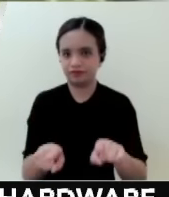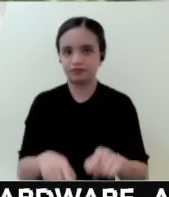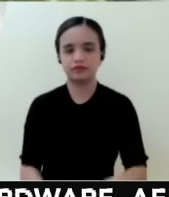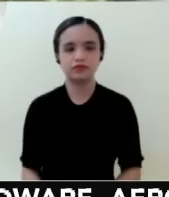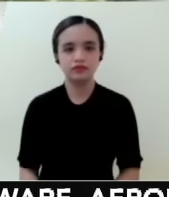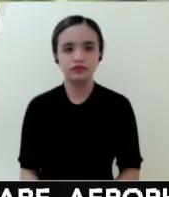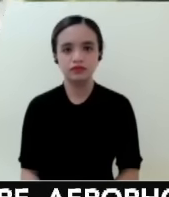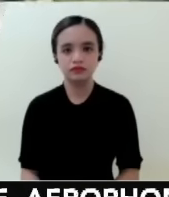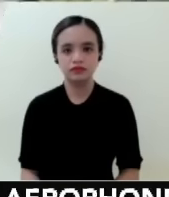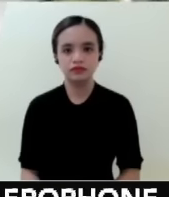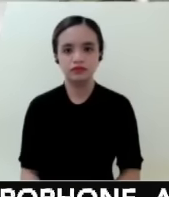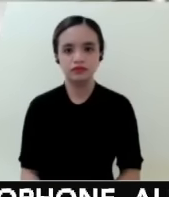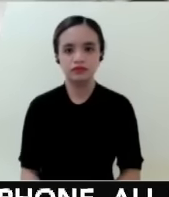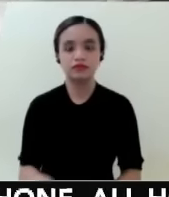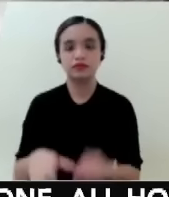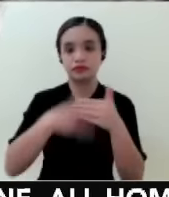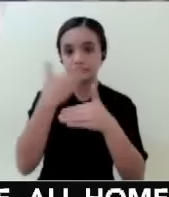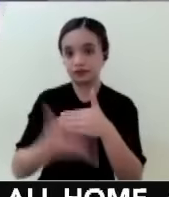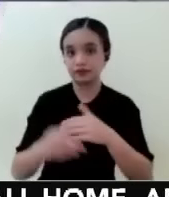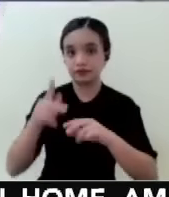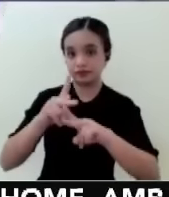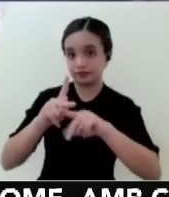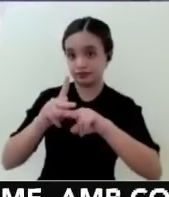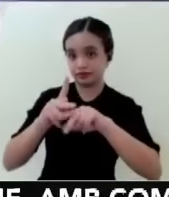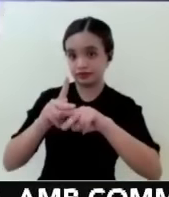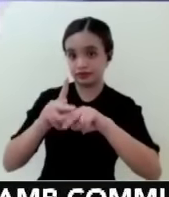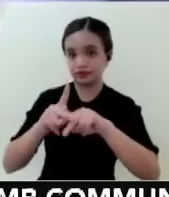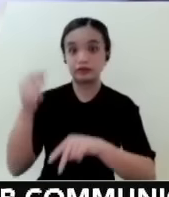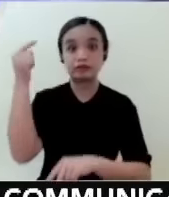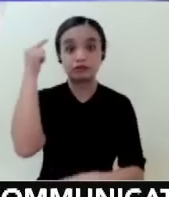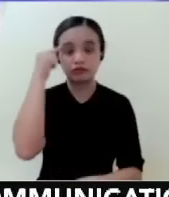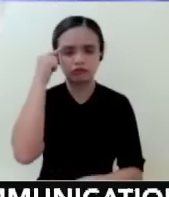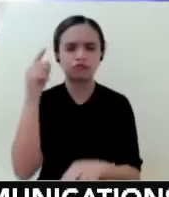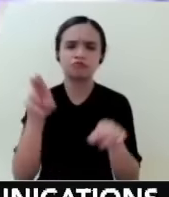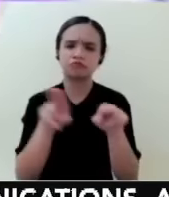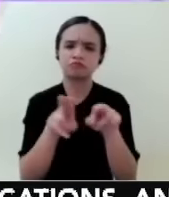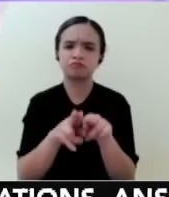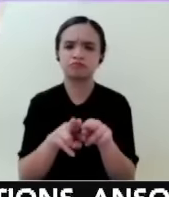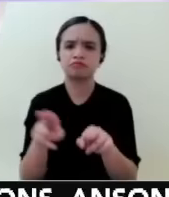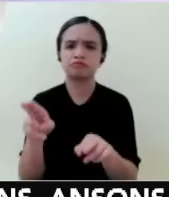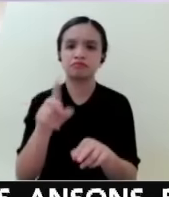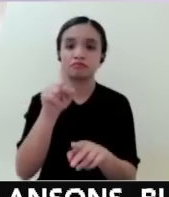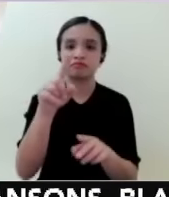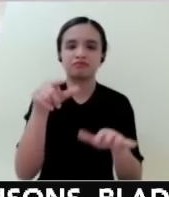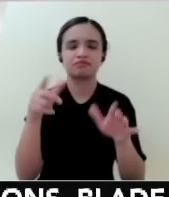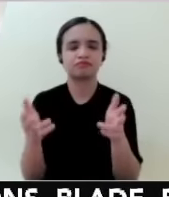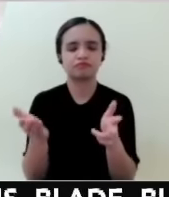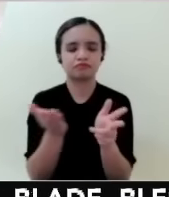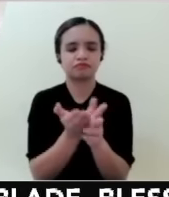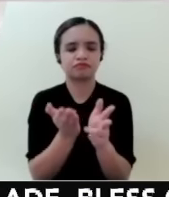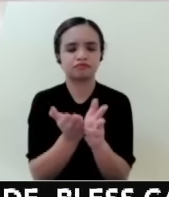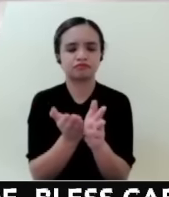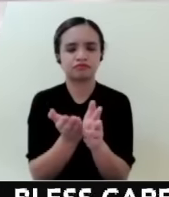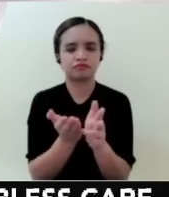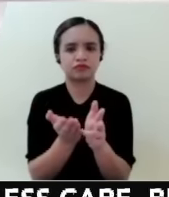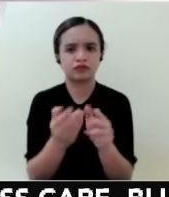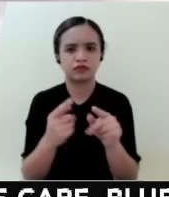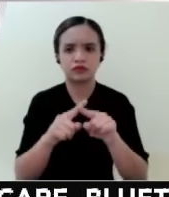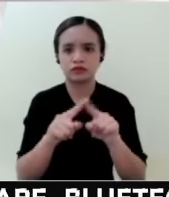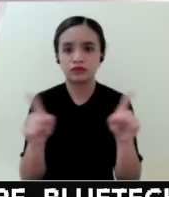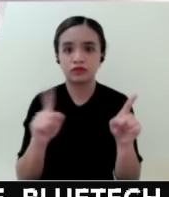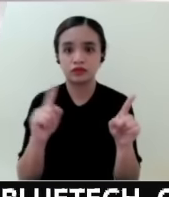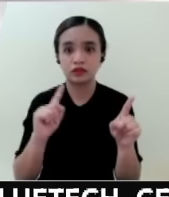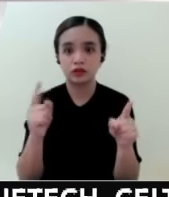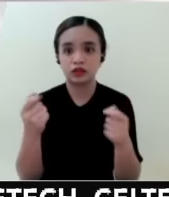Sa Binalon at Pangasinan naman, aalakalain mong normal lang ang biyahe ng isang tricycle driver. pero ang kanyang